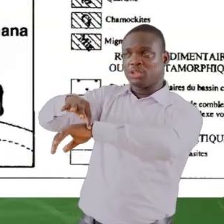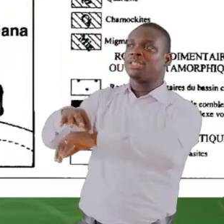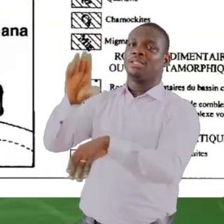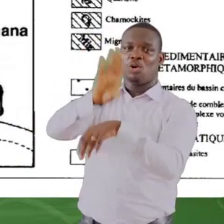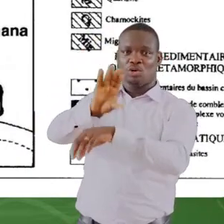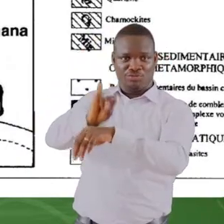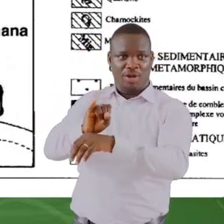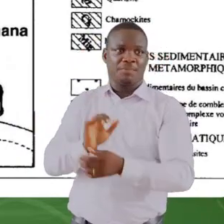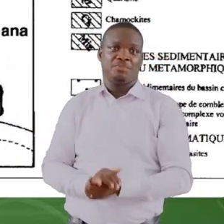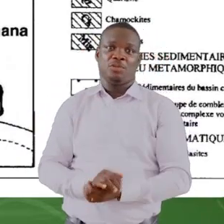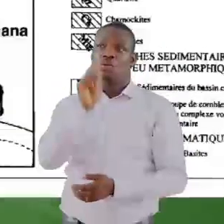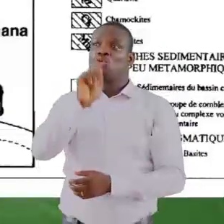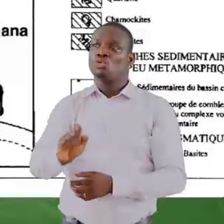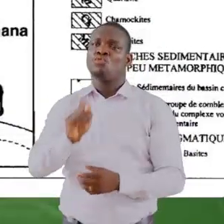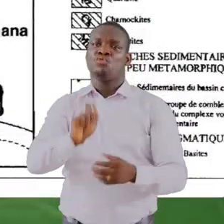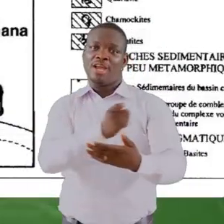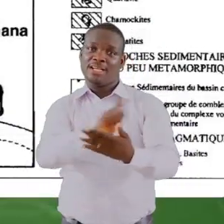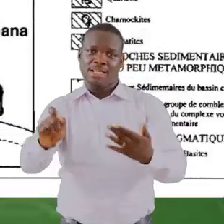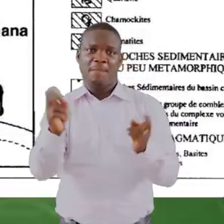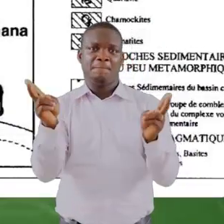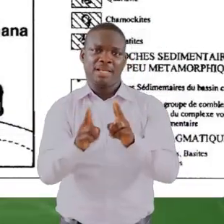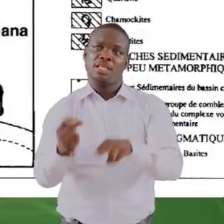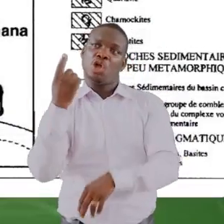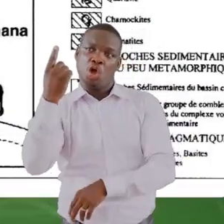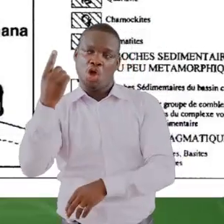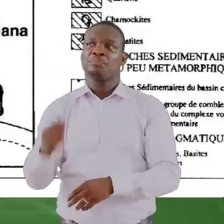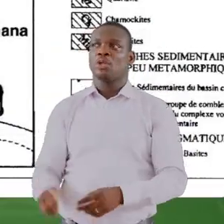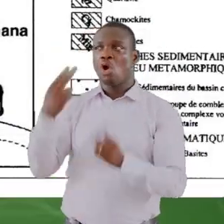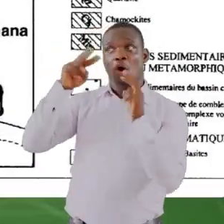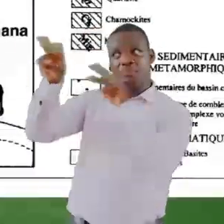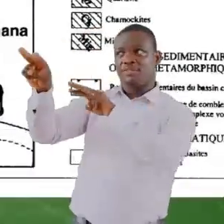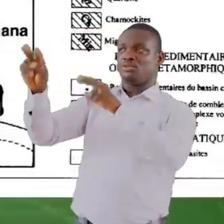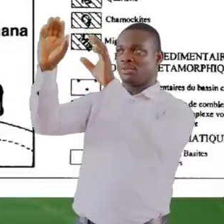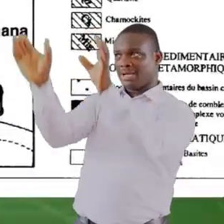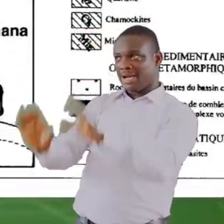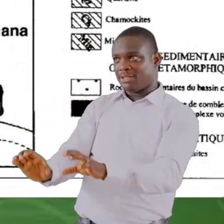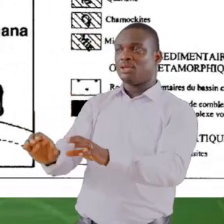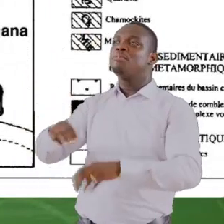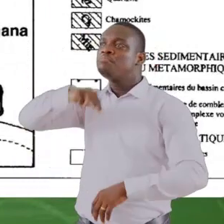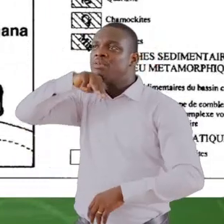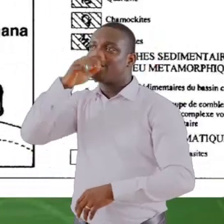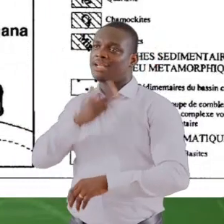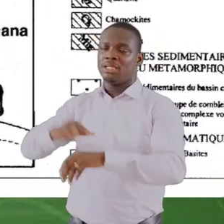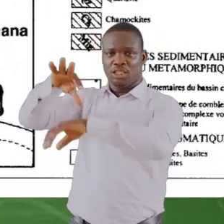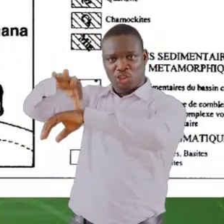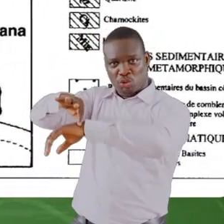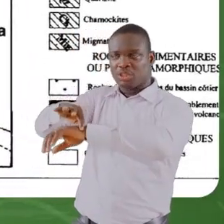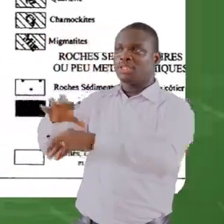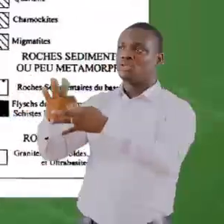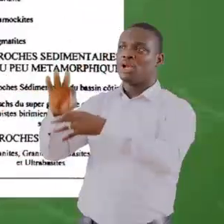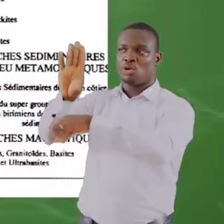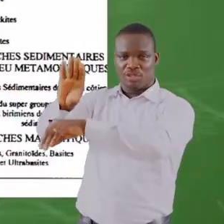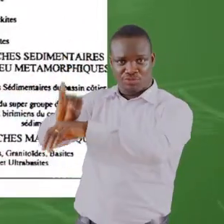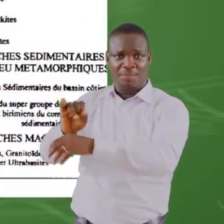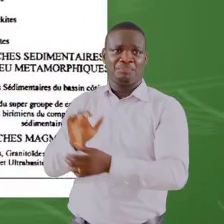d'Ivoire. En petit 1, observation d'une carte minière et géologique de la Côte